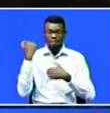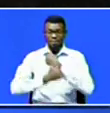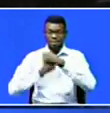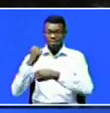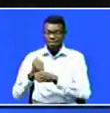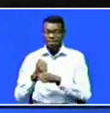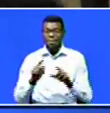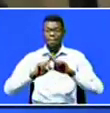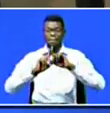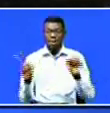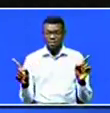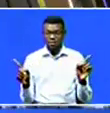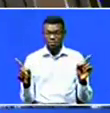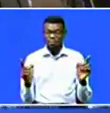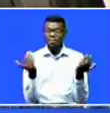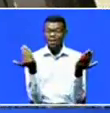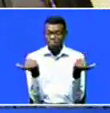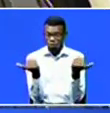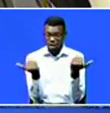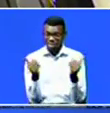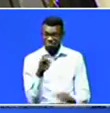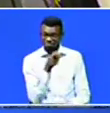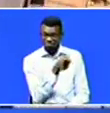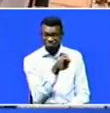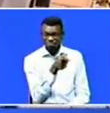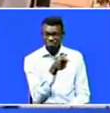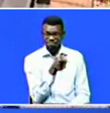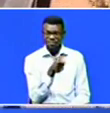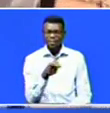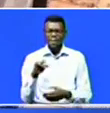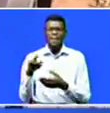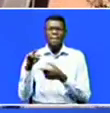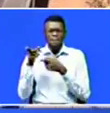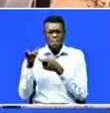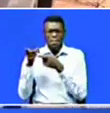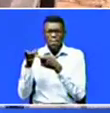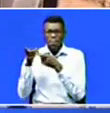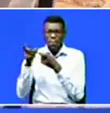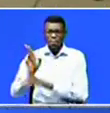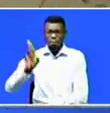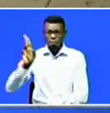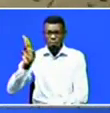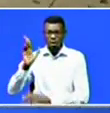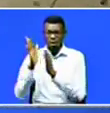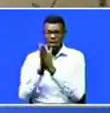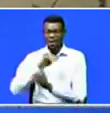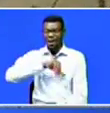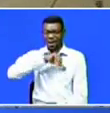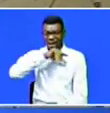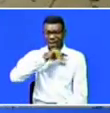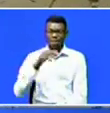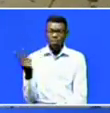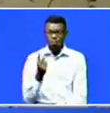msingi kujua ni kuwa Miguna Miguna amekuwa akiwashambulia Rais Uhuru Kenyatta na kiongozi ODM Raila